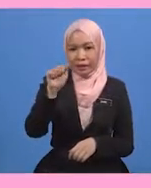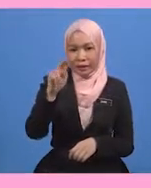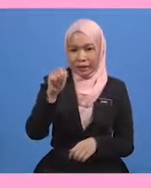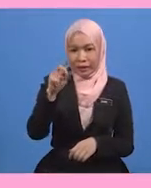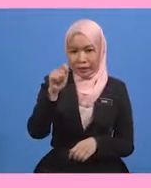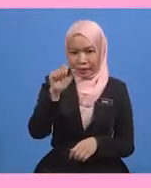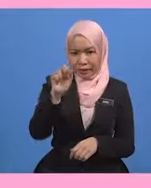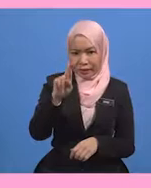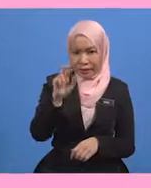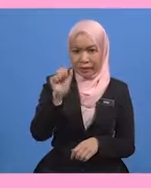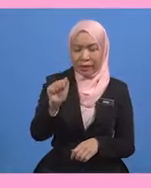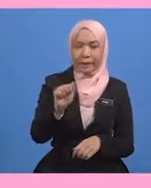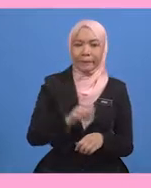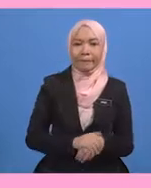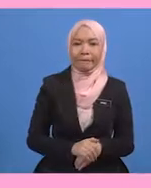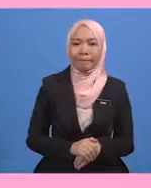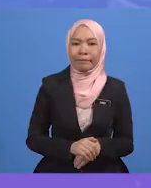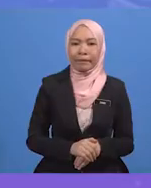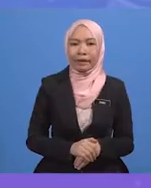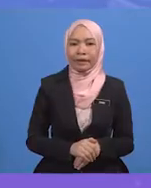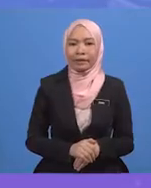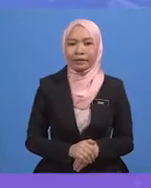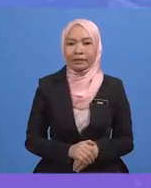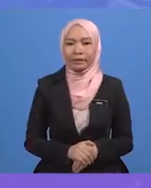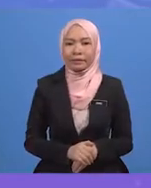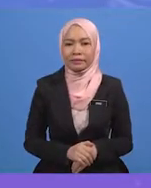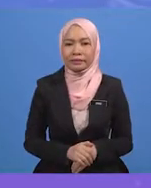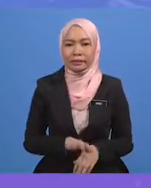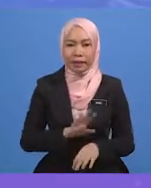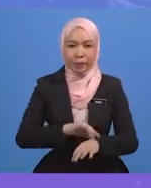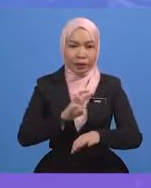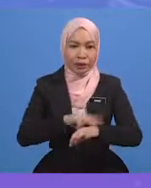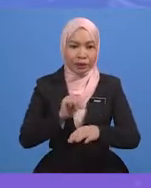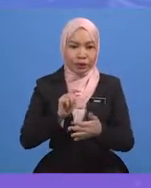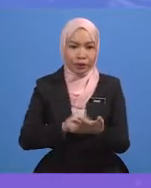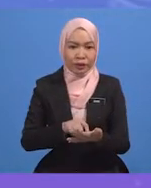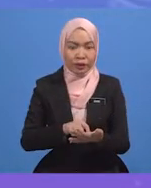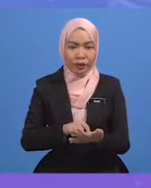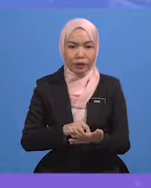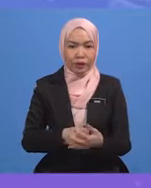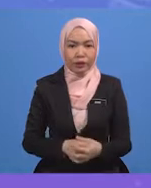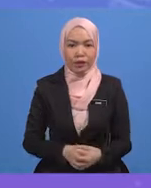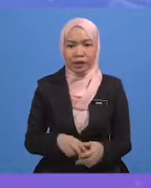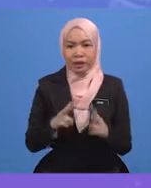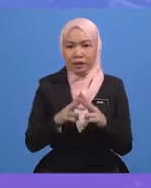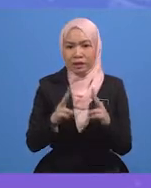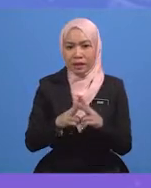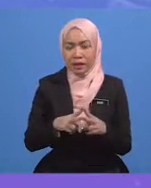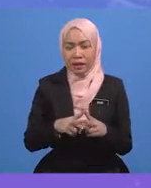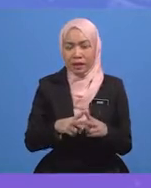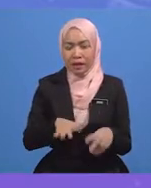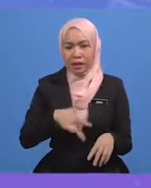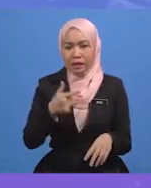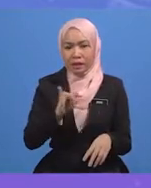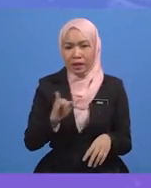dan Singapura pada ketika itu. Hamka sangat merasai denyut nadi keperluan